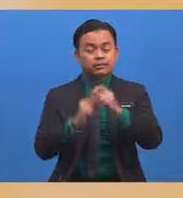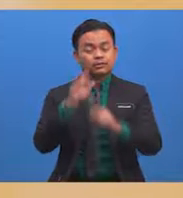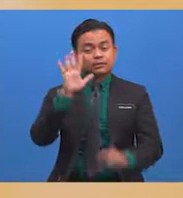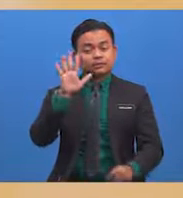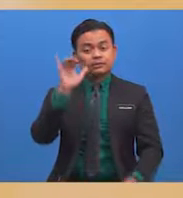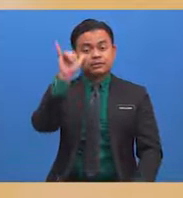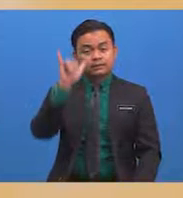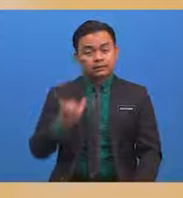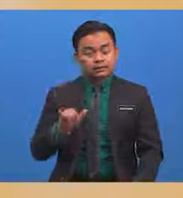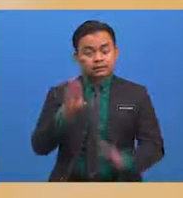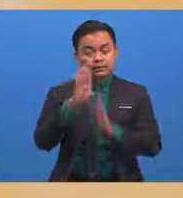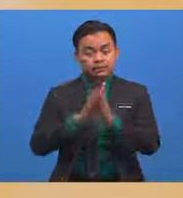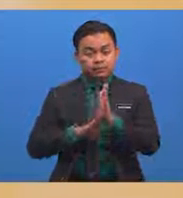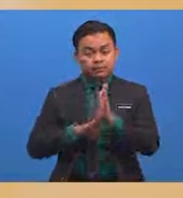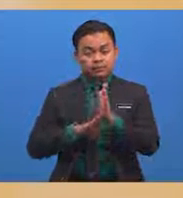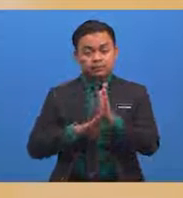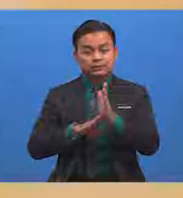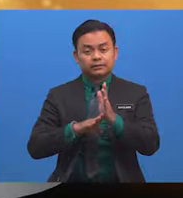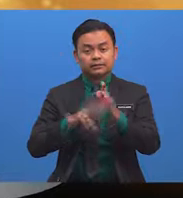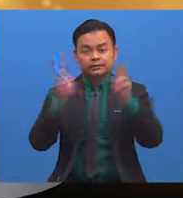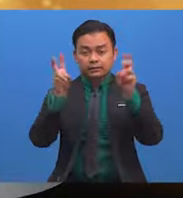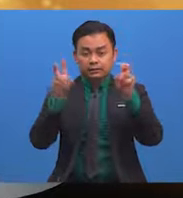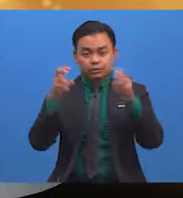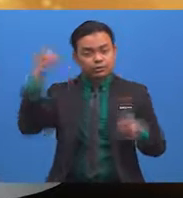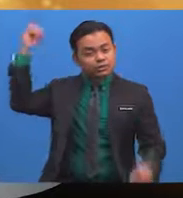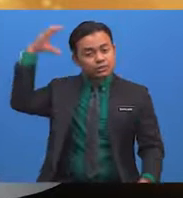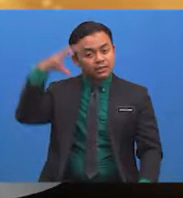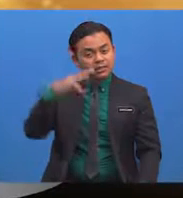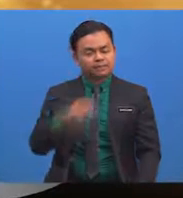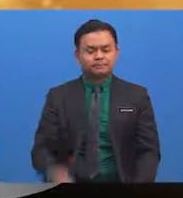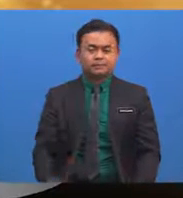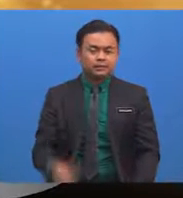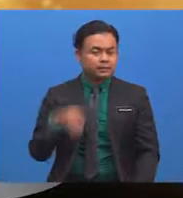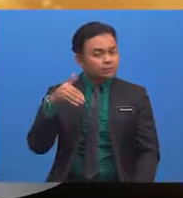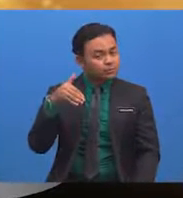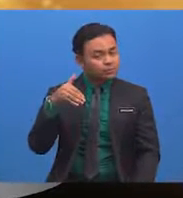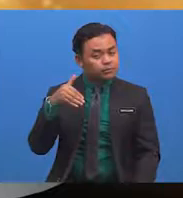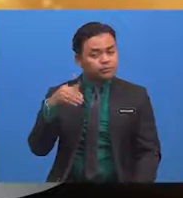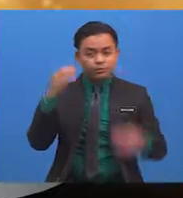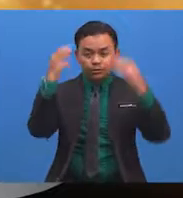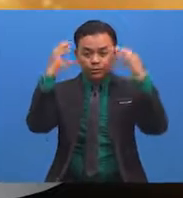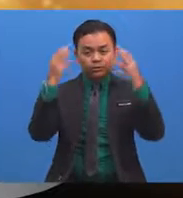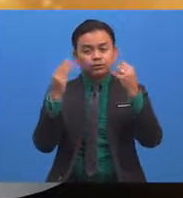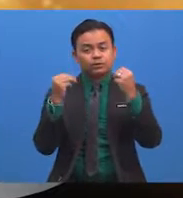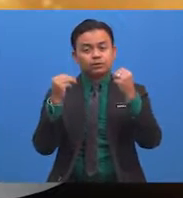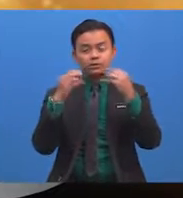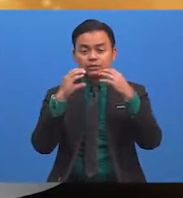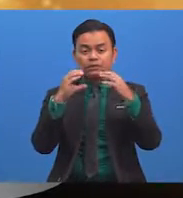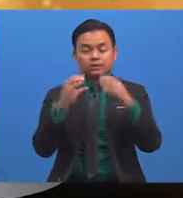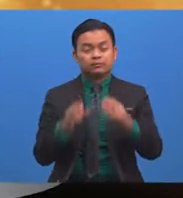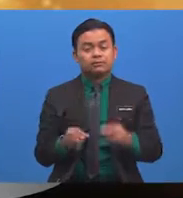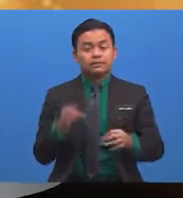yang bertajuk cahaya. Oh ya, sebelum itu cikgu nak pesan,